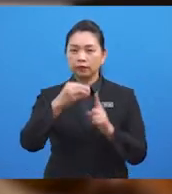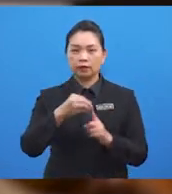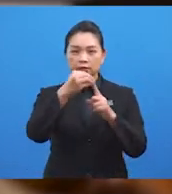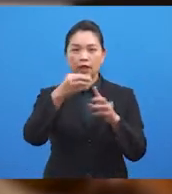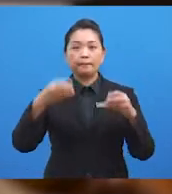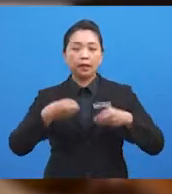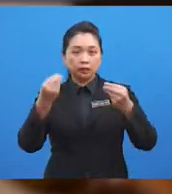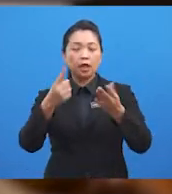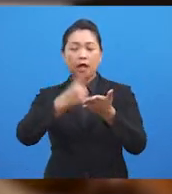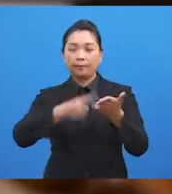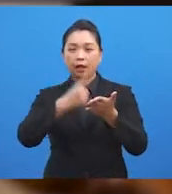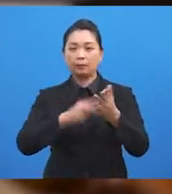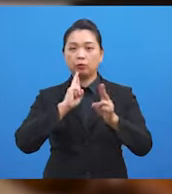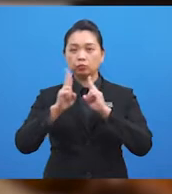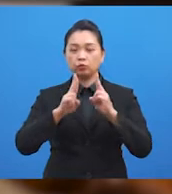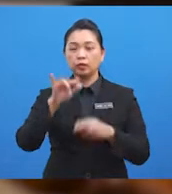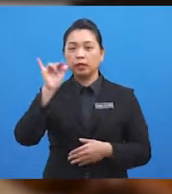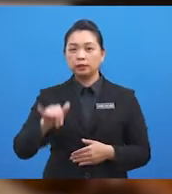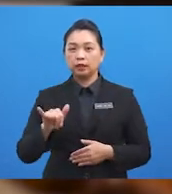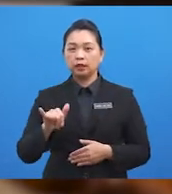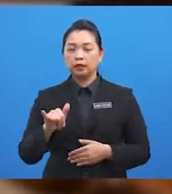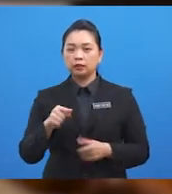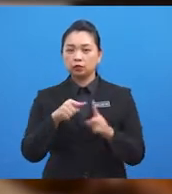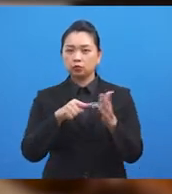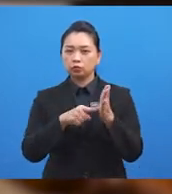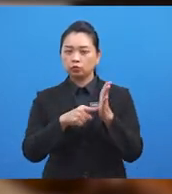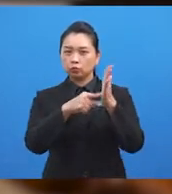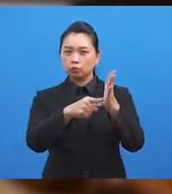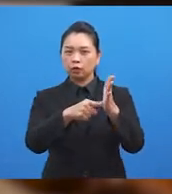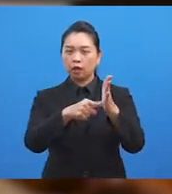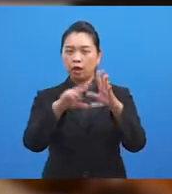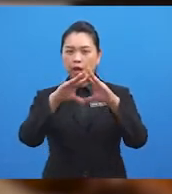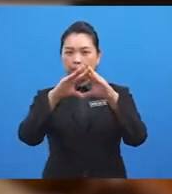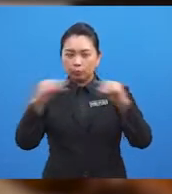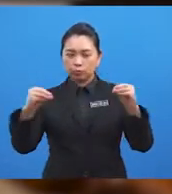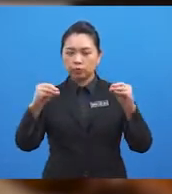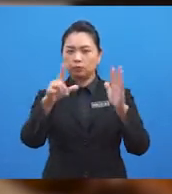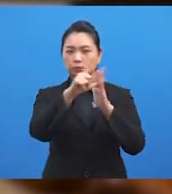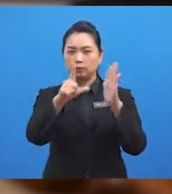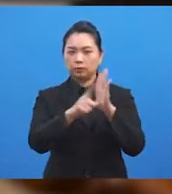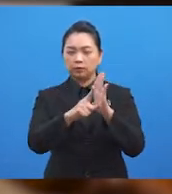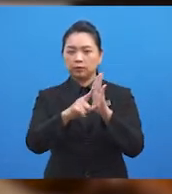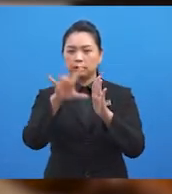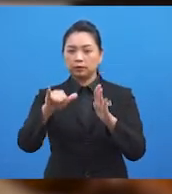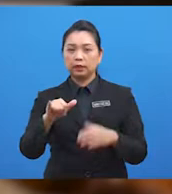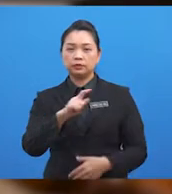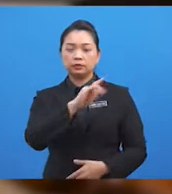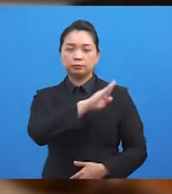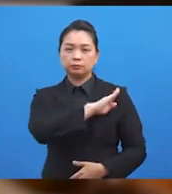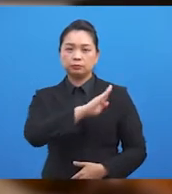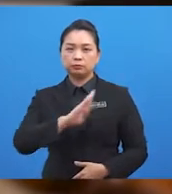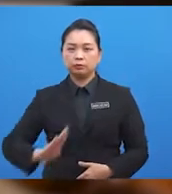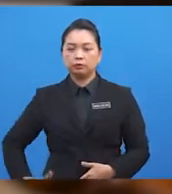bagi sebarang ucapan yang menganjurkan penghapusan kedudukan perlembagaan Yang di-Pertuan